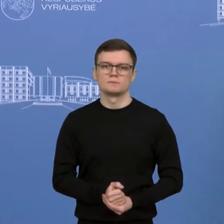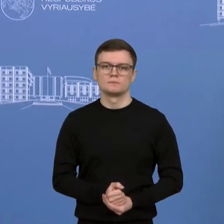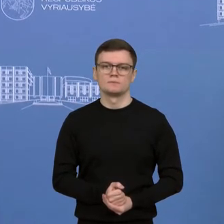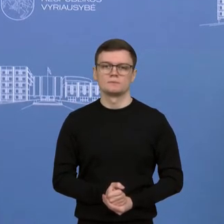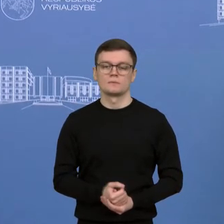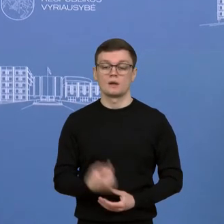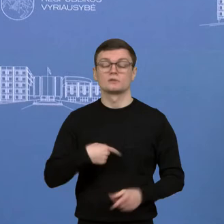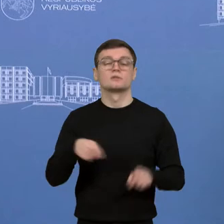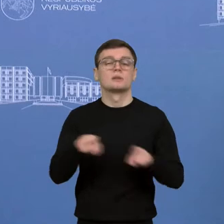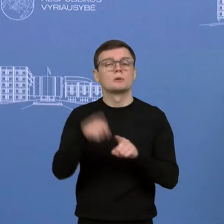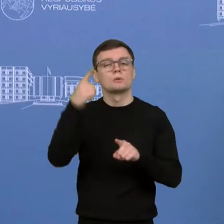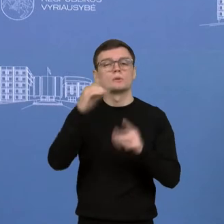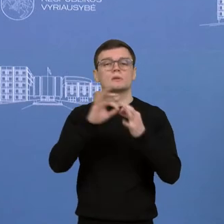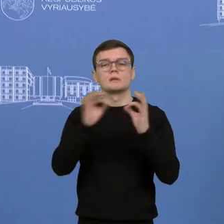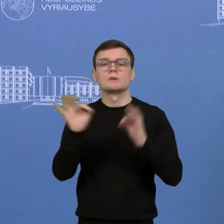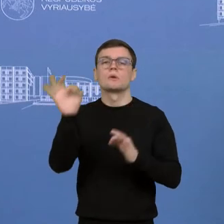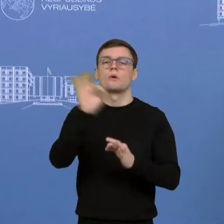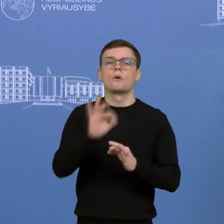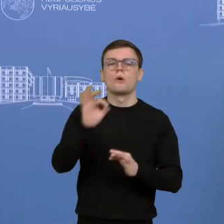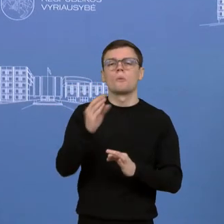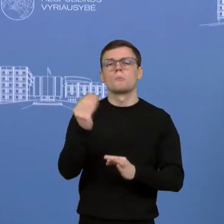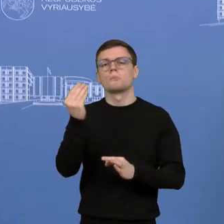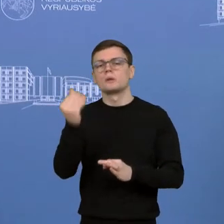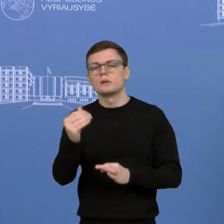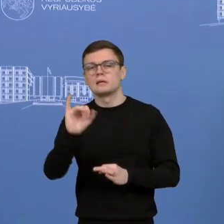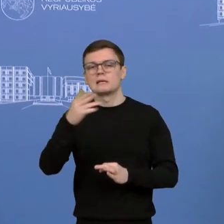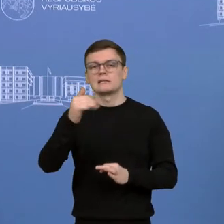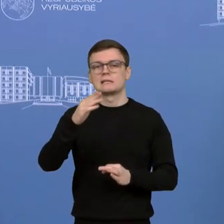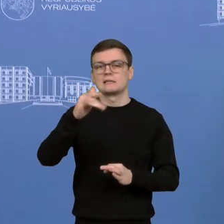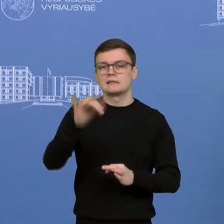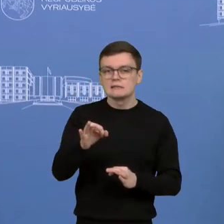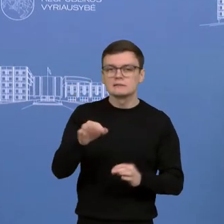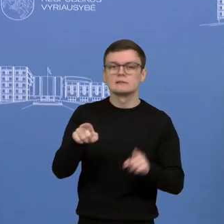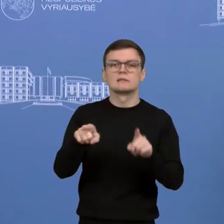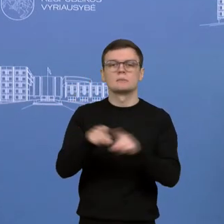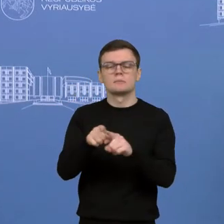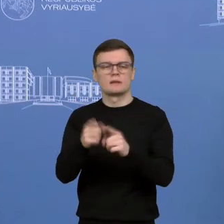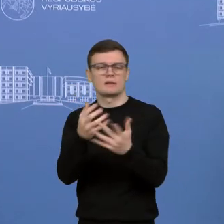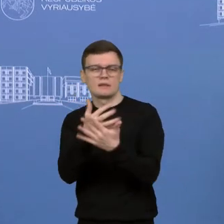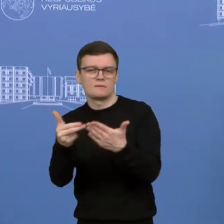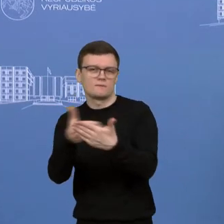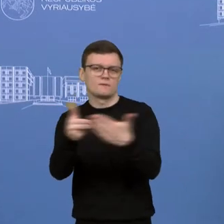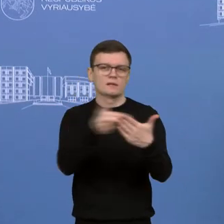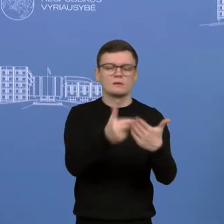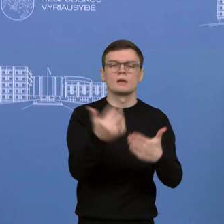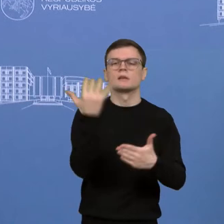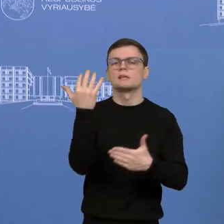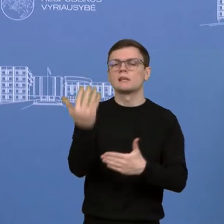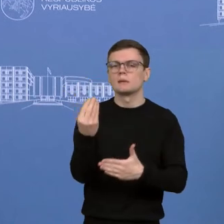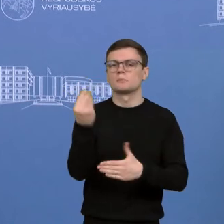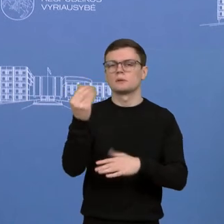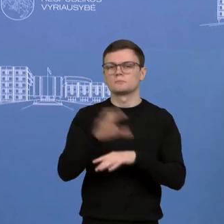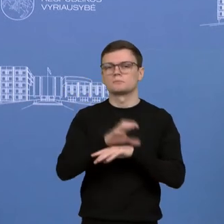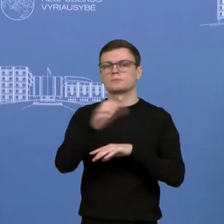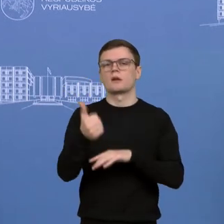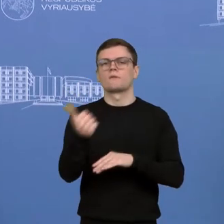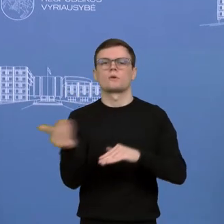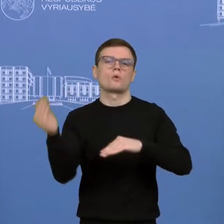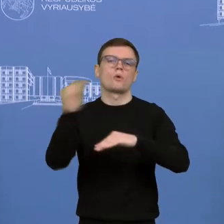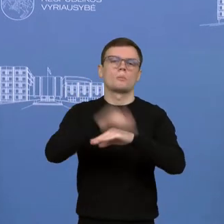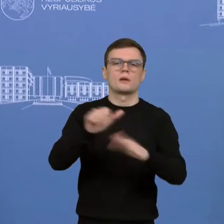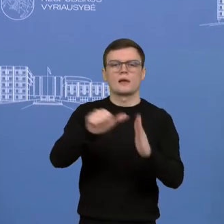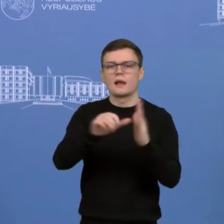Aš dar norėjau pasitikslinti dėl sumų Igničių ir nepriklausomiems tiekėjams. Gal galit patikslinti, kiek bus skirta kompensuoti elektros